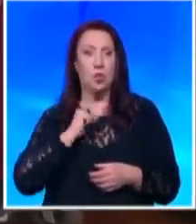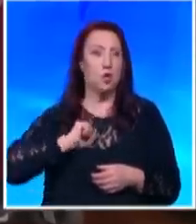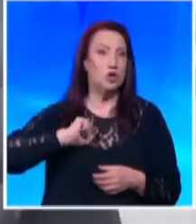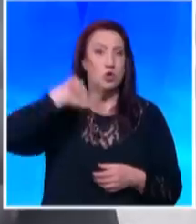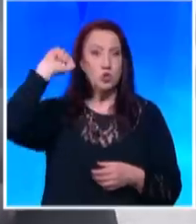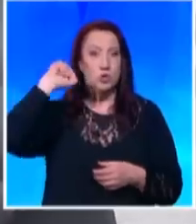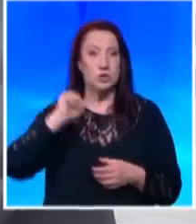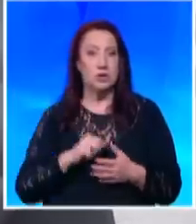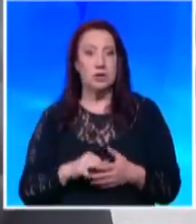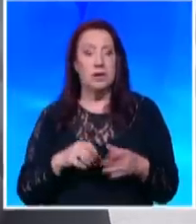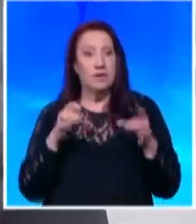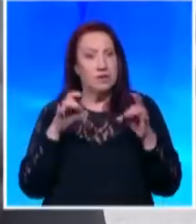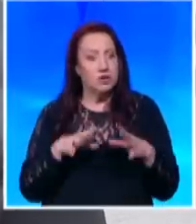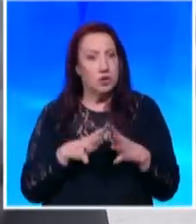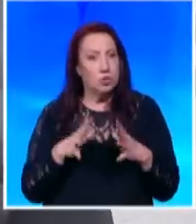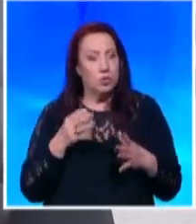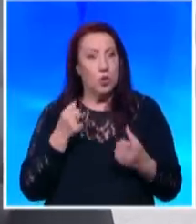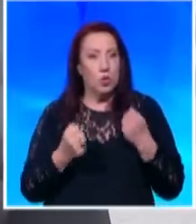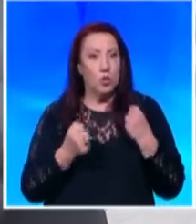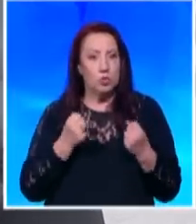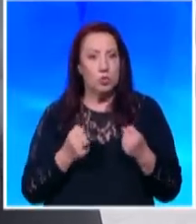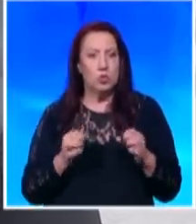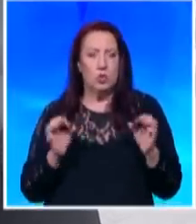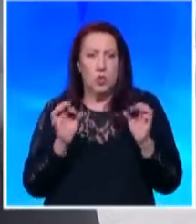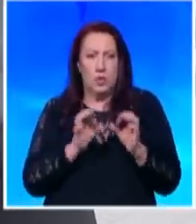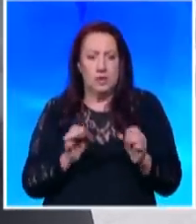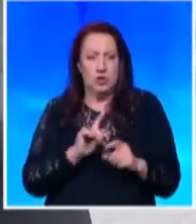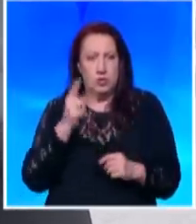ми беше, може би, в началото, когато нищо не знаех,